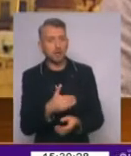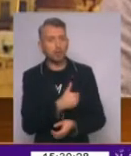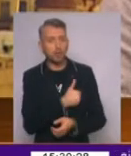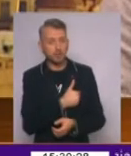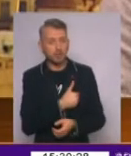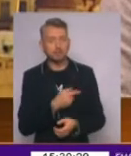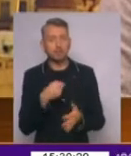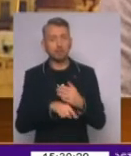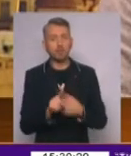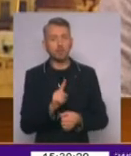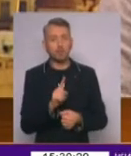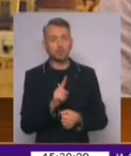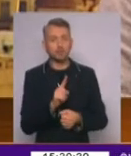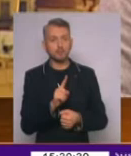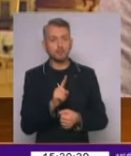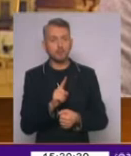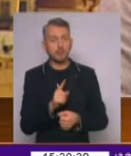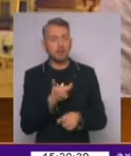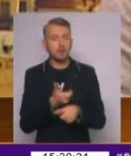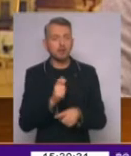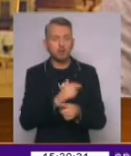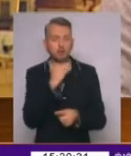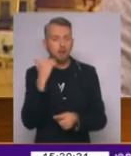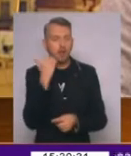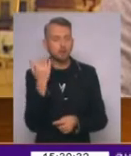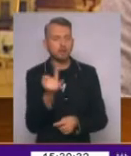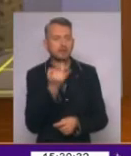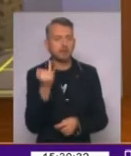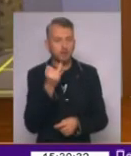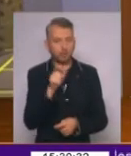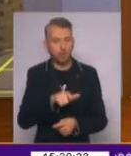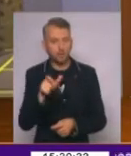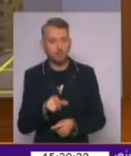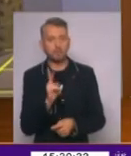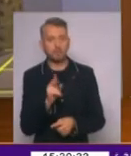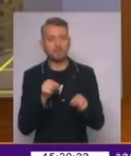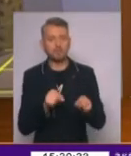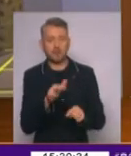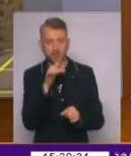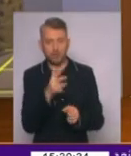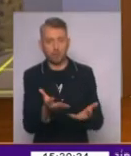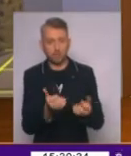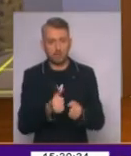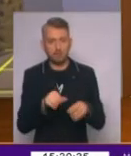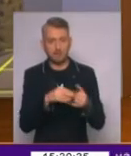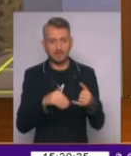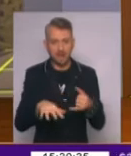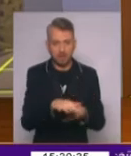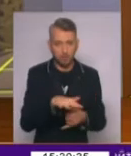би, оскільки надто багато зацікавлених осіб, які вже в цей час отримали землю,